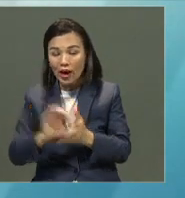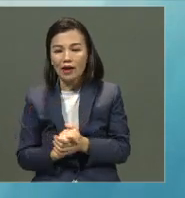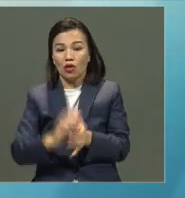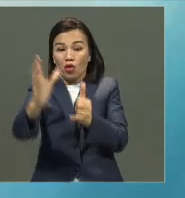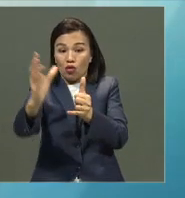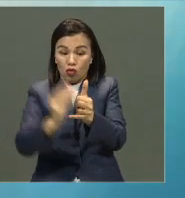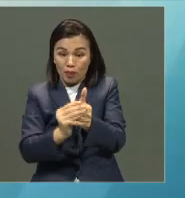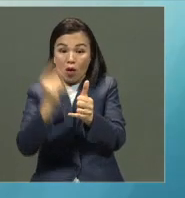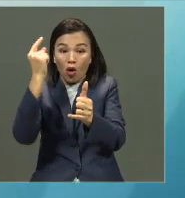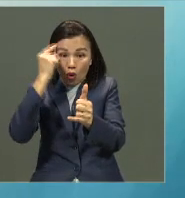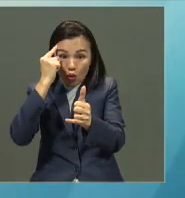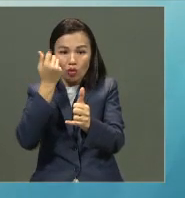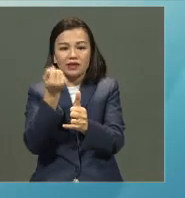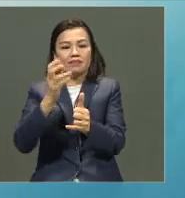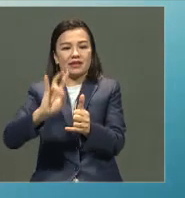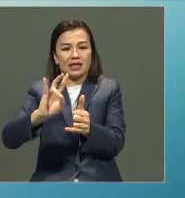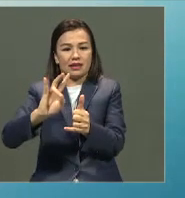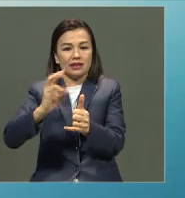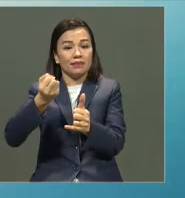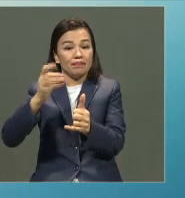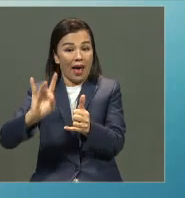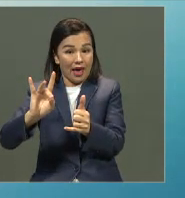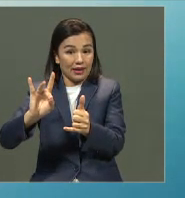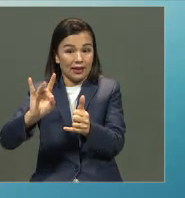เรามาดูนะครับวันที่เราพบว่าเขาติดเชื้อและก็คือ17กับ 18